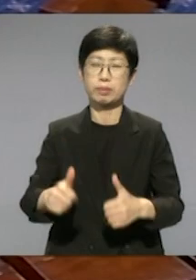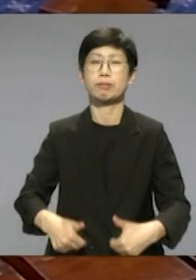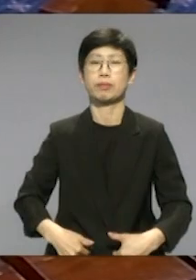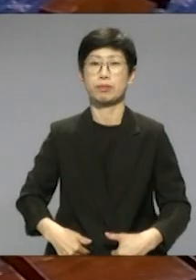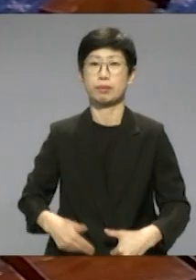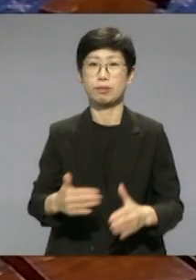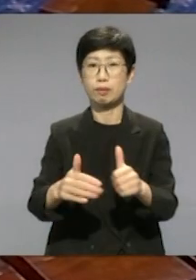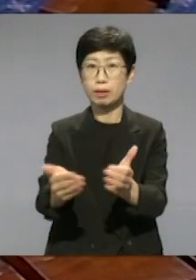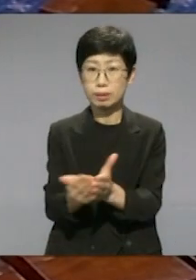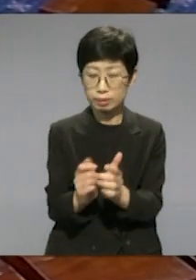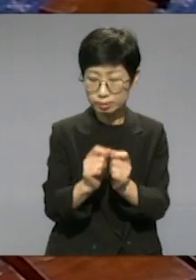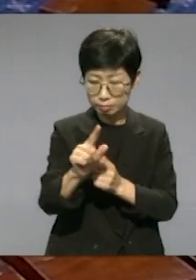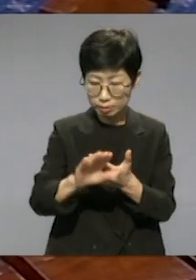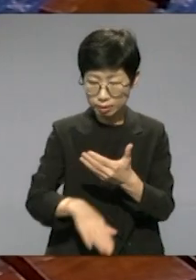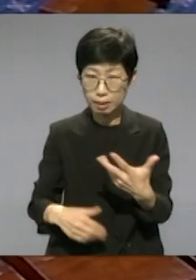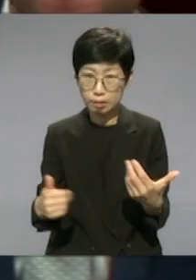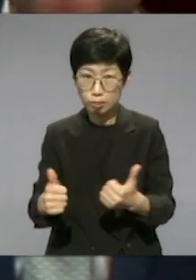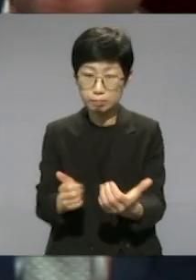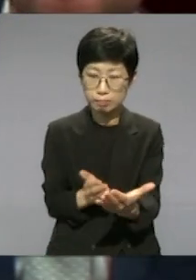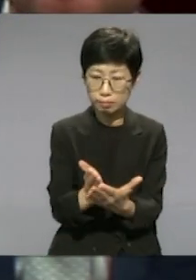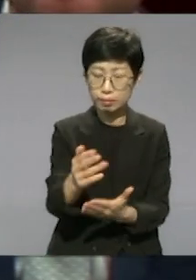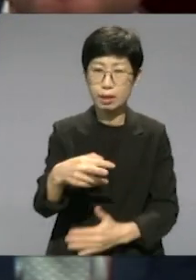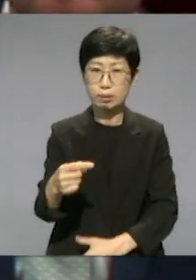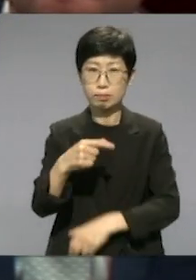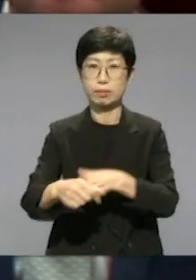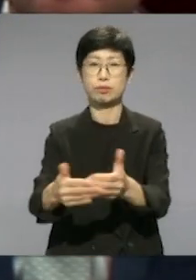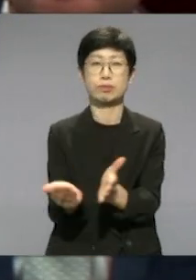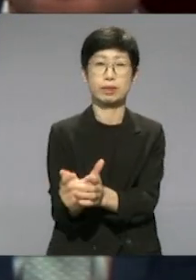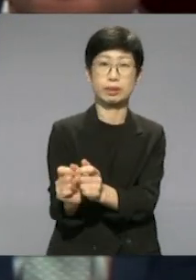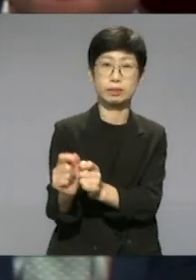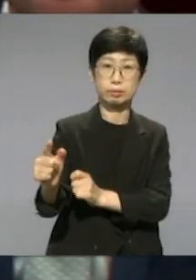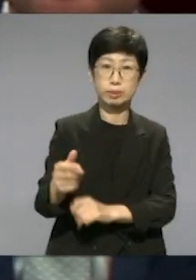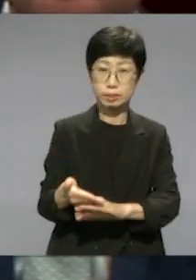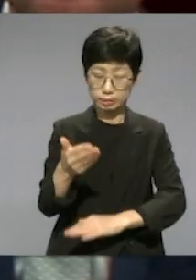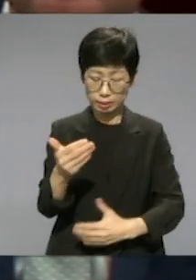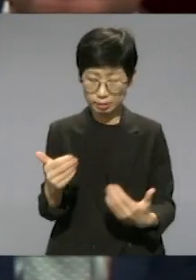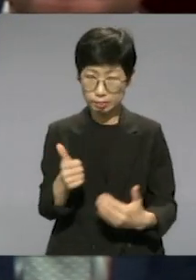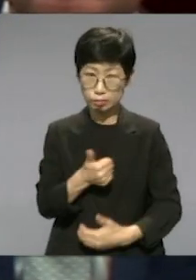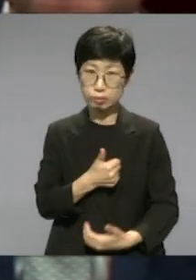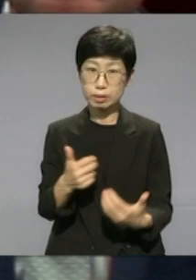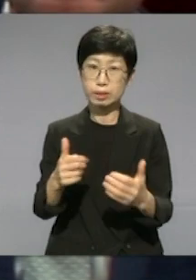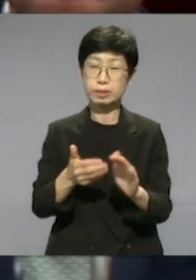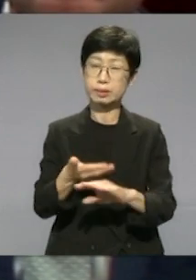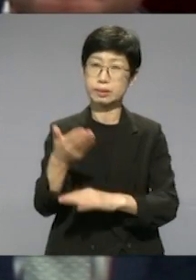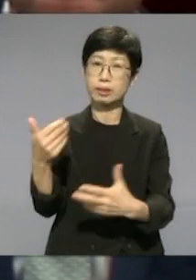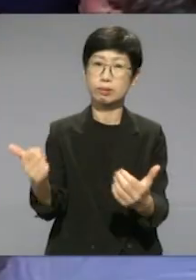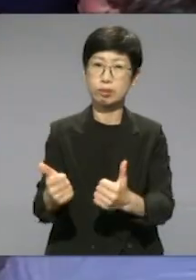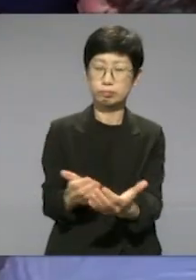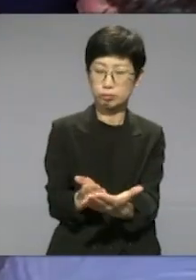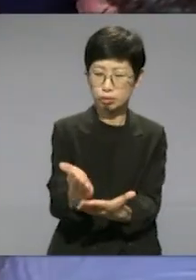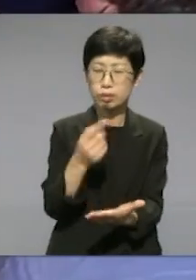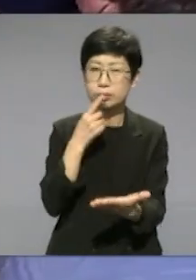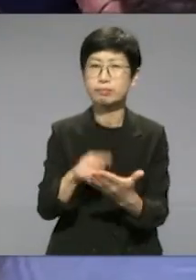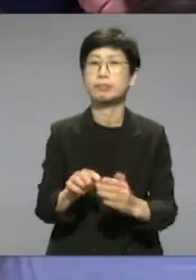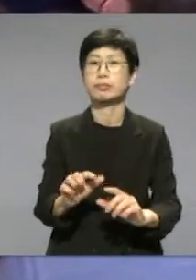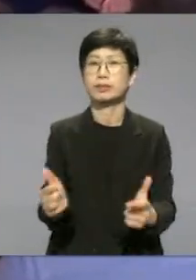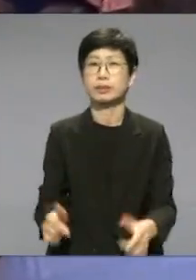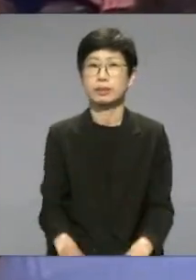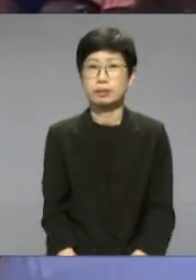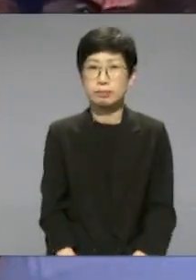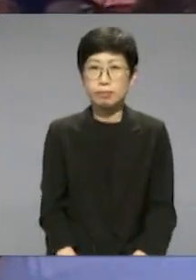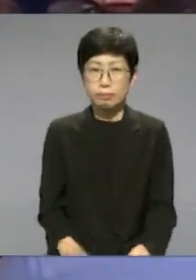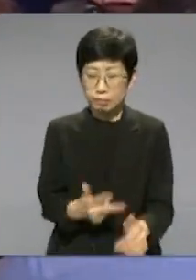공화당이 다수당인 하원에서 가결되더라도 민주당이 다수인 상원을 통과하기는 쉽지 않아 보입니다. 탄핵안을